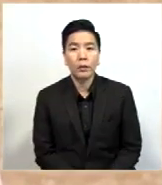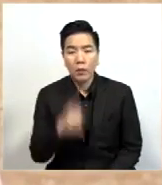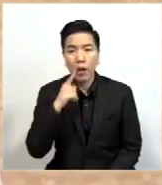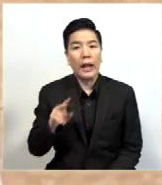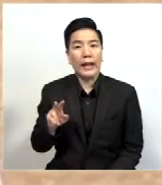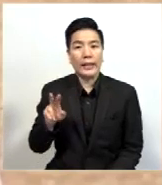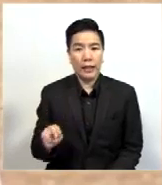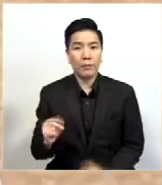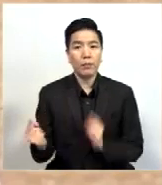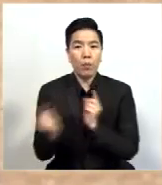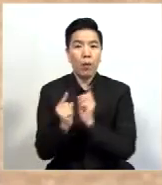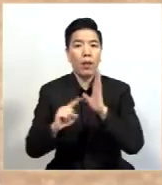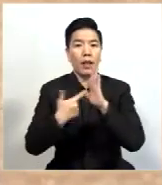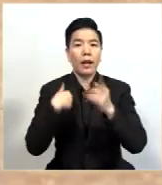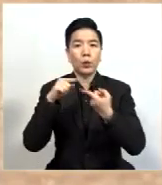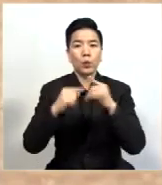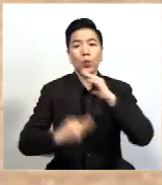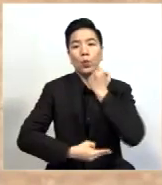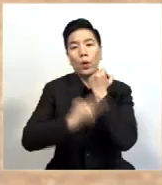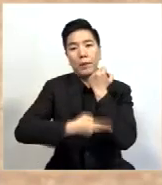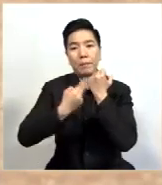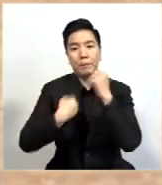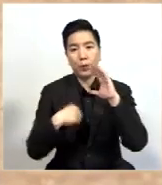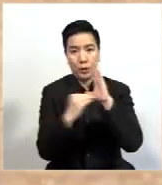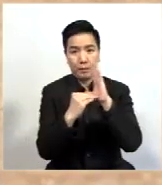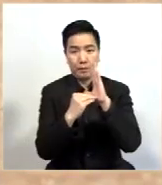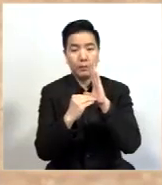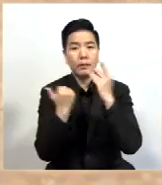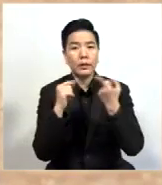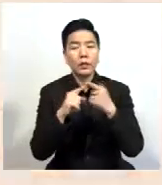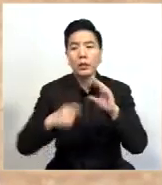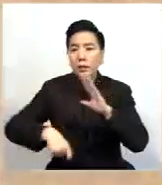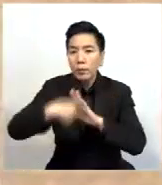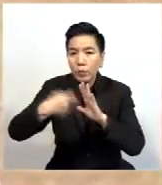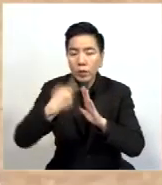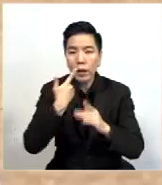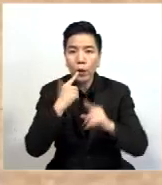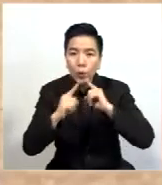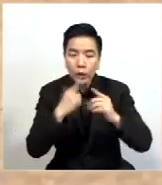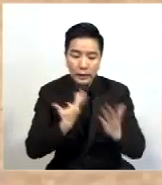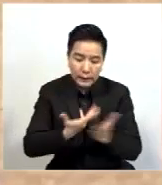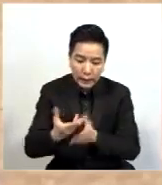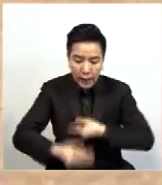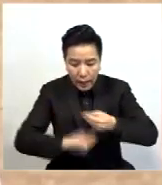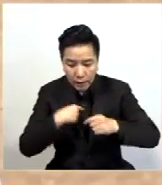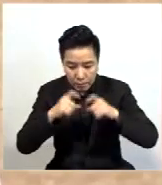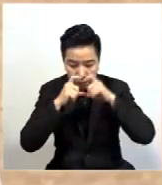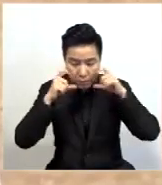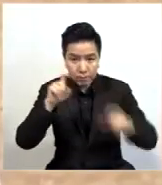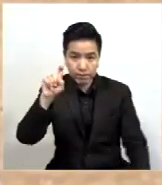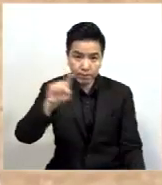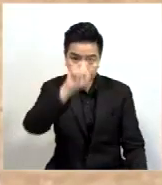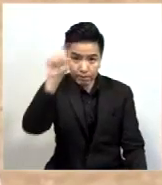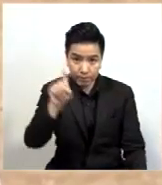อกันครั้งแรกนะครับที่โรงแรมแห่งหนึ่งในกรุงเทพมหานครนะครับโดยเหตุผลว่าจะไปคุยกันเรื่องการซื้อขายหน้ากากหรือเปล่านะ